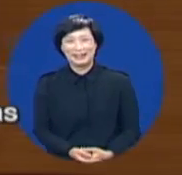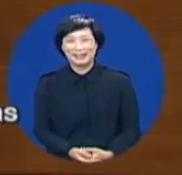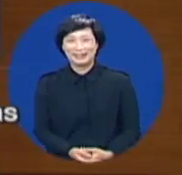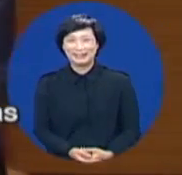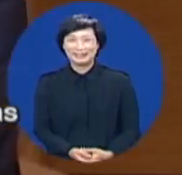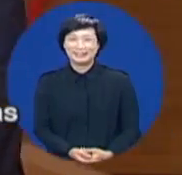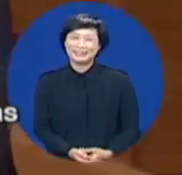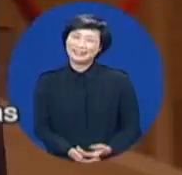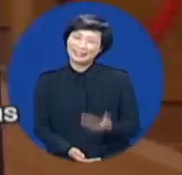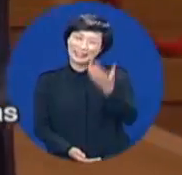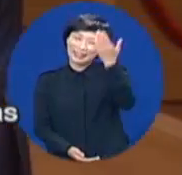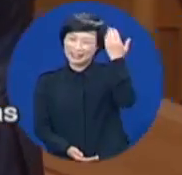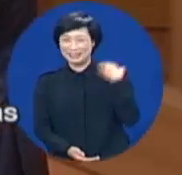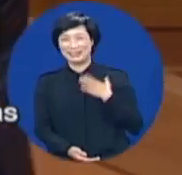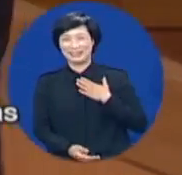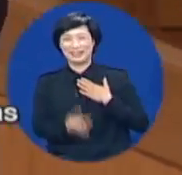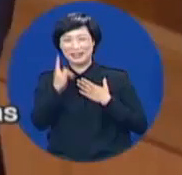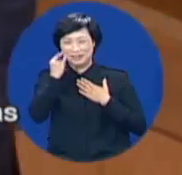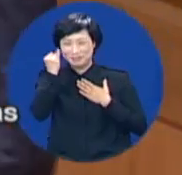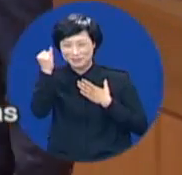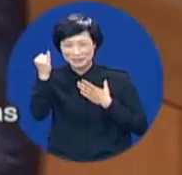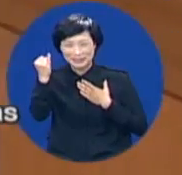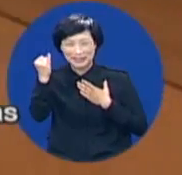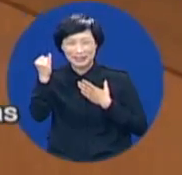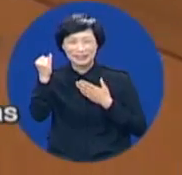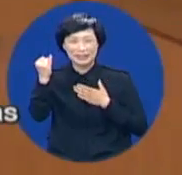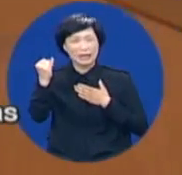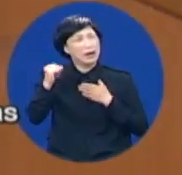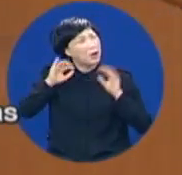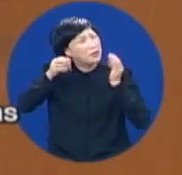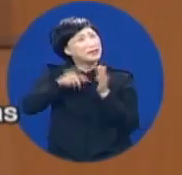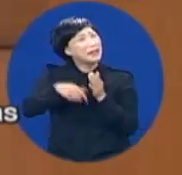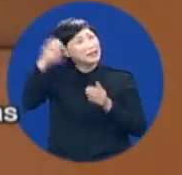우리 어머니께서 제가 어렸을 때예요